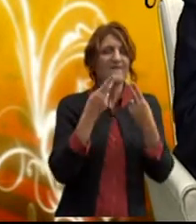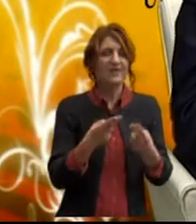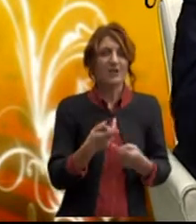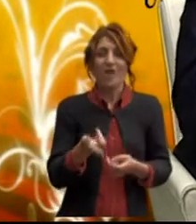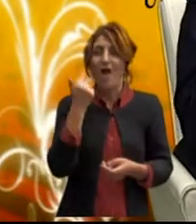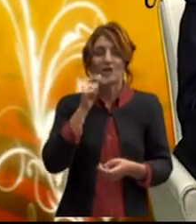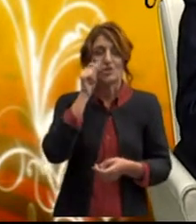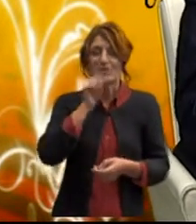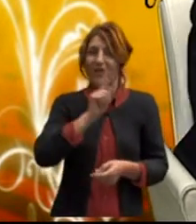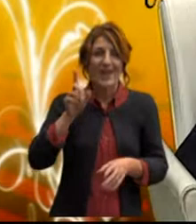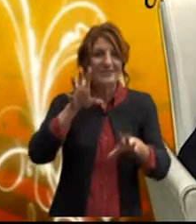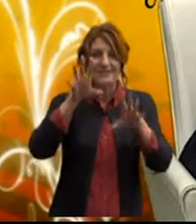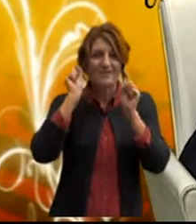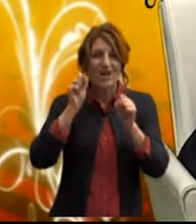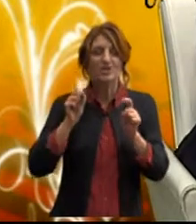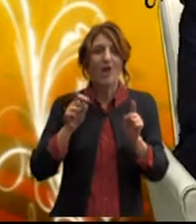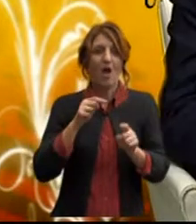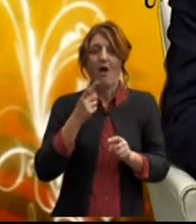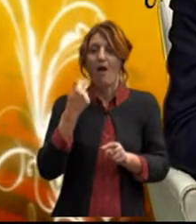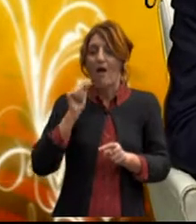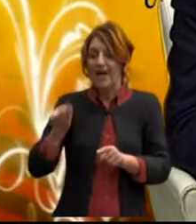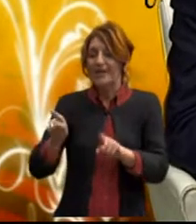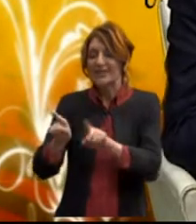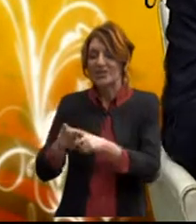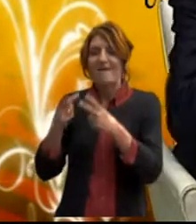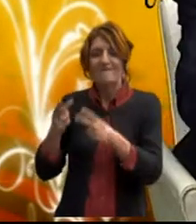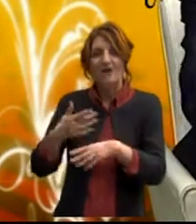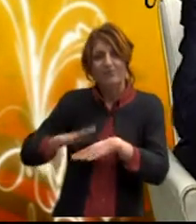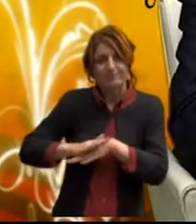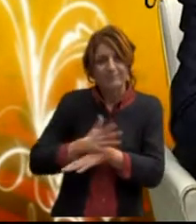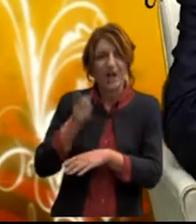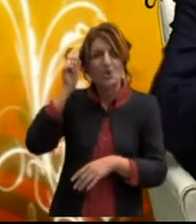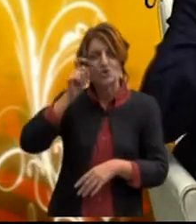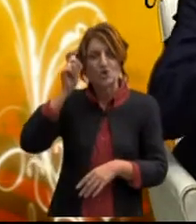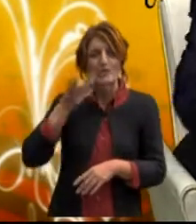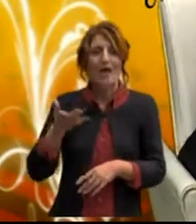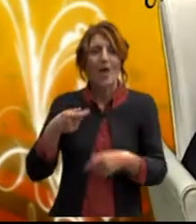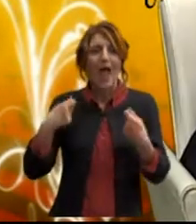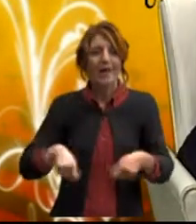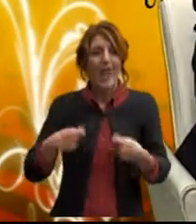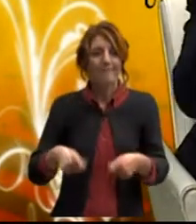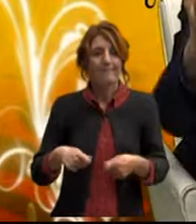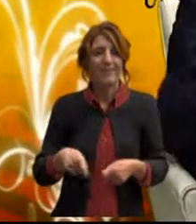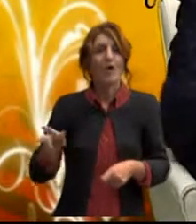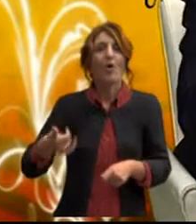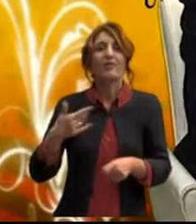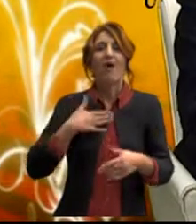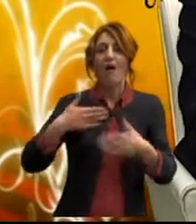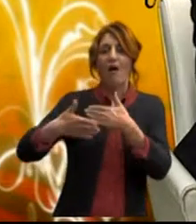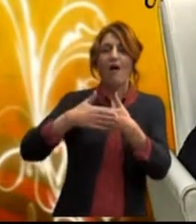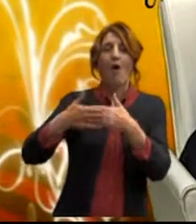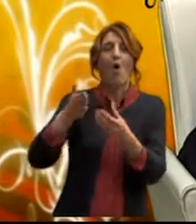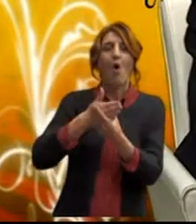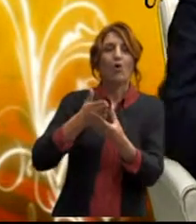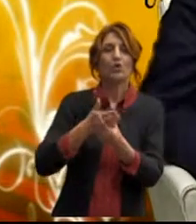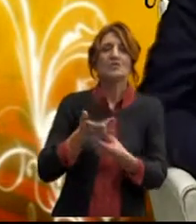shvaćaju, dakle, da koliko je važan materijalni kapital, važan je socijalni kapital, a socijalni kapital su naši odnosi koje imamo s drugim ljudima,